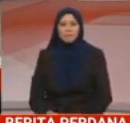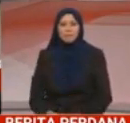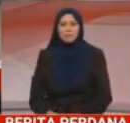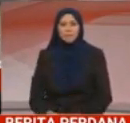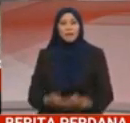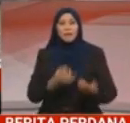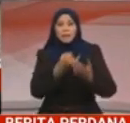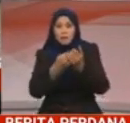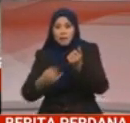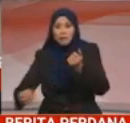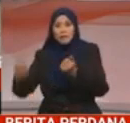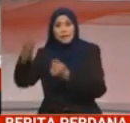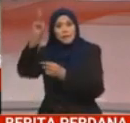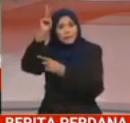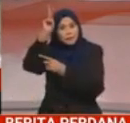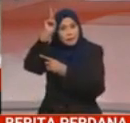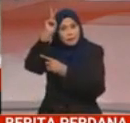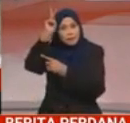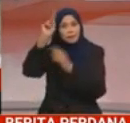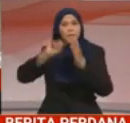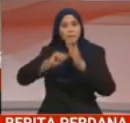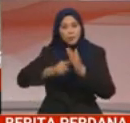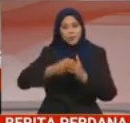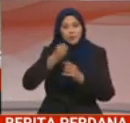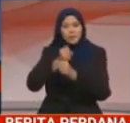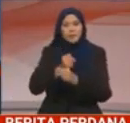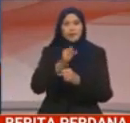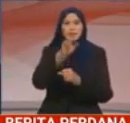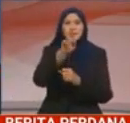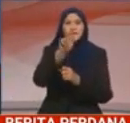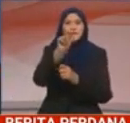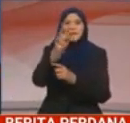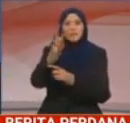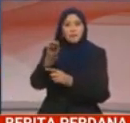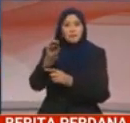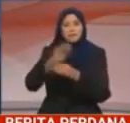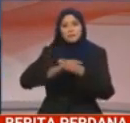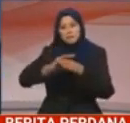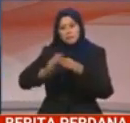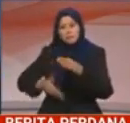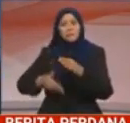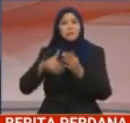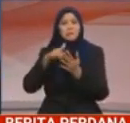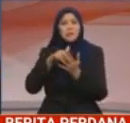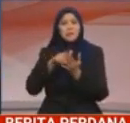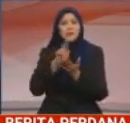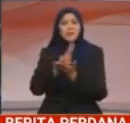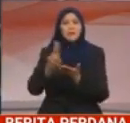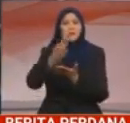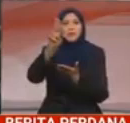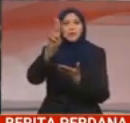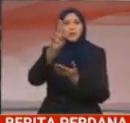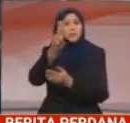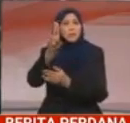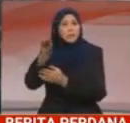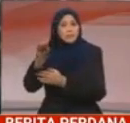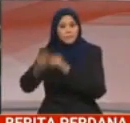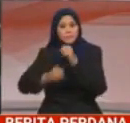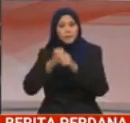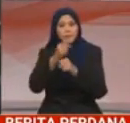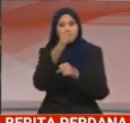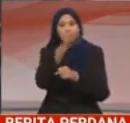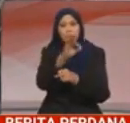Anak kelahiran Kota Baru Kelantan itu memulakan kerjaya di RTM sebaik menamatkan pengajian di Universiti Malaya pada tahun